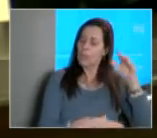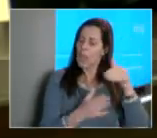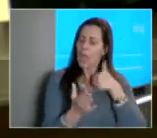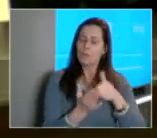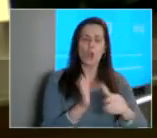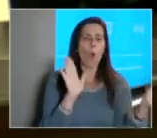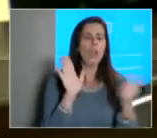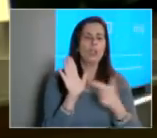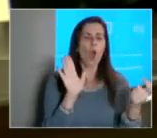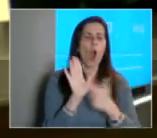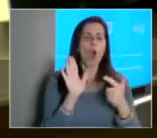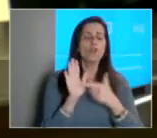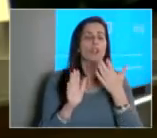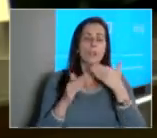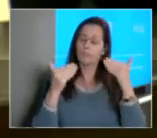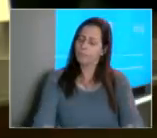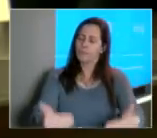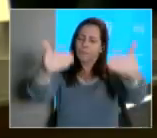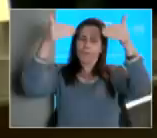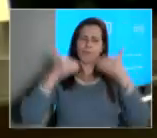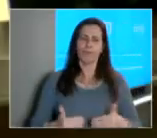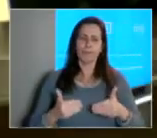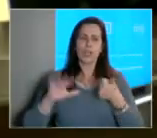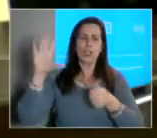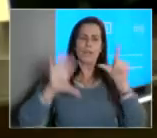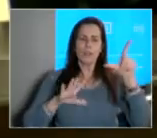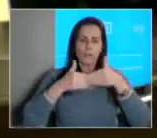המשיכו לדרוש בעצם נסיגה כמעט לקווי 67,